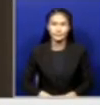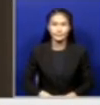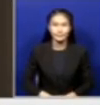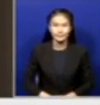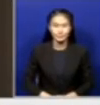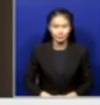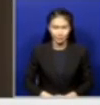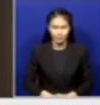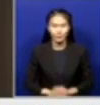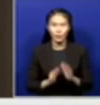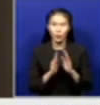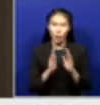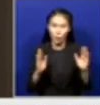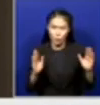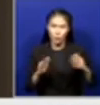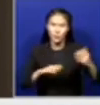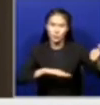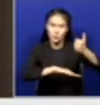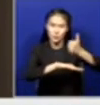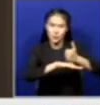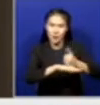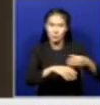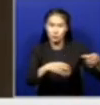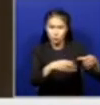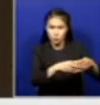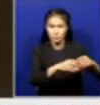ขอบคุณท่านผู้นำฝ่ายค้านนะครับต่อไ